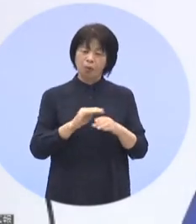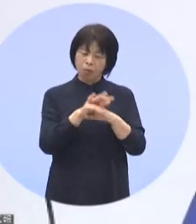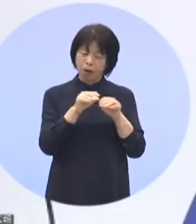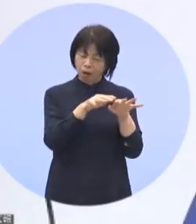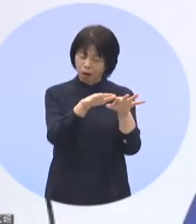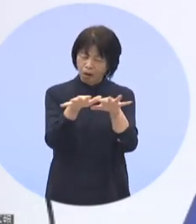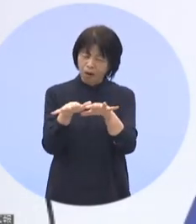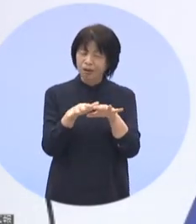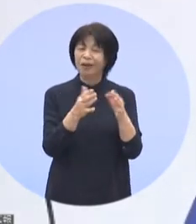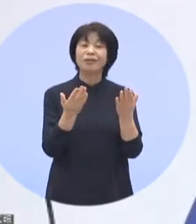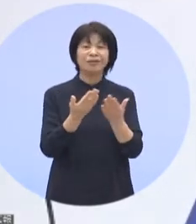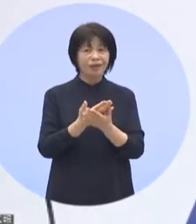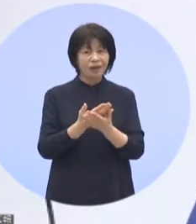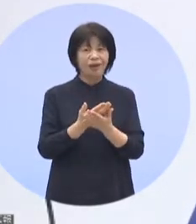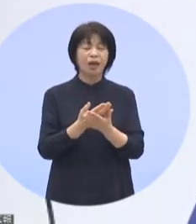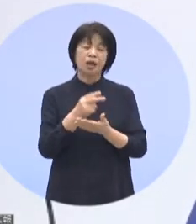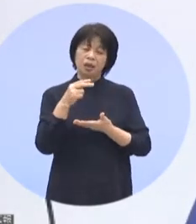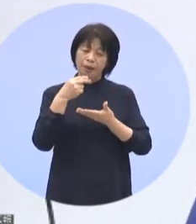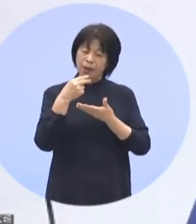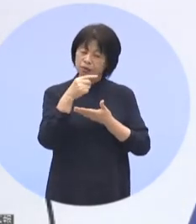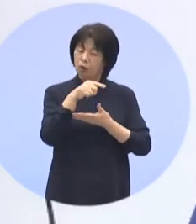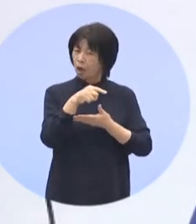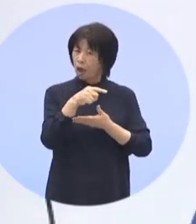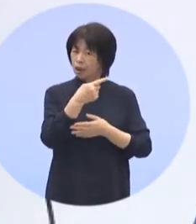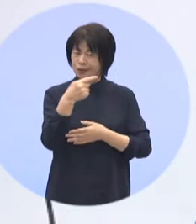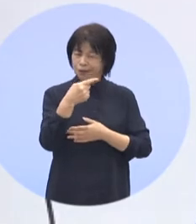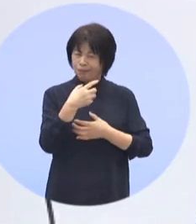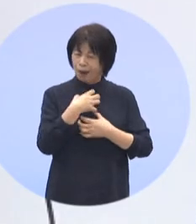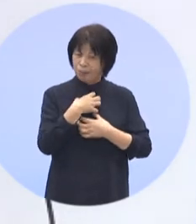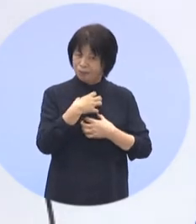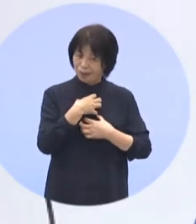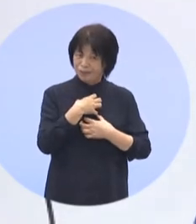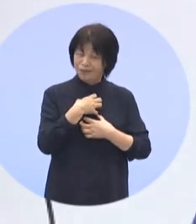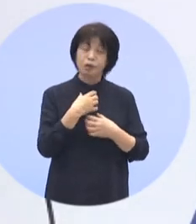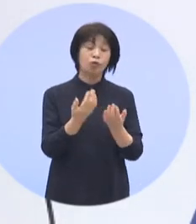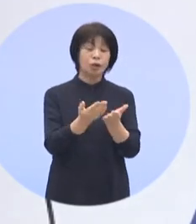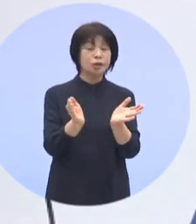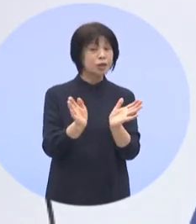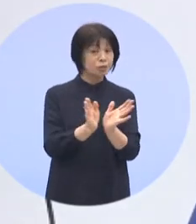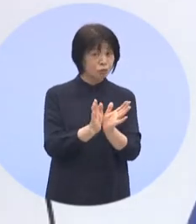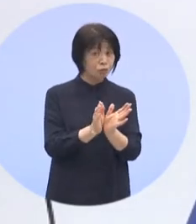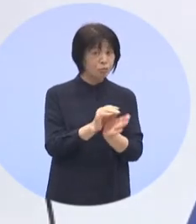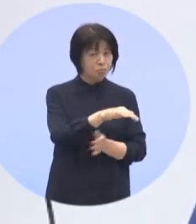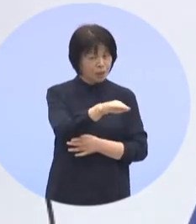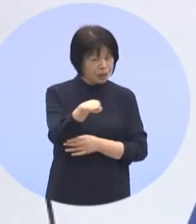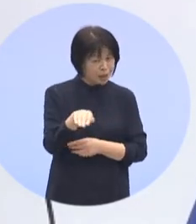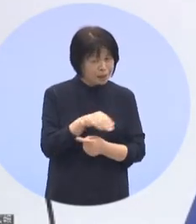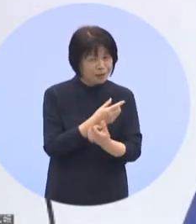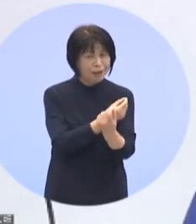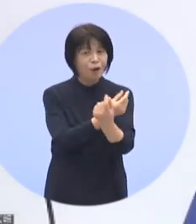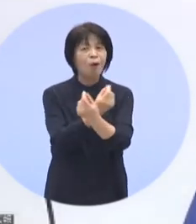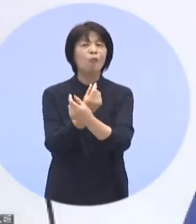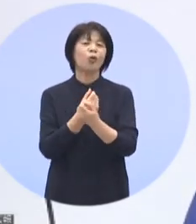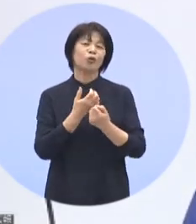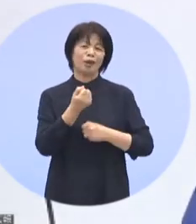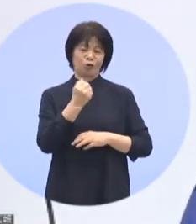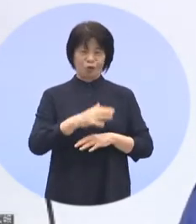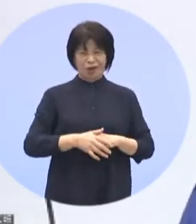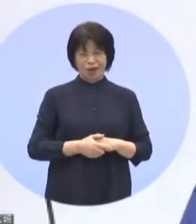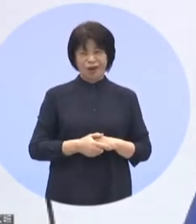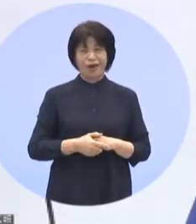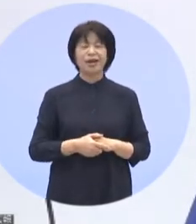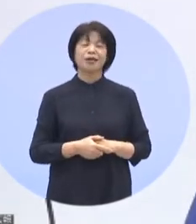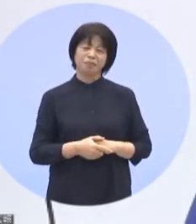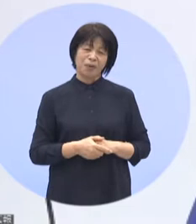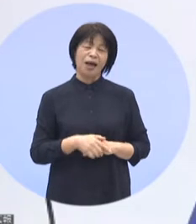やっぱり一番危険、感染リスクが高いっていうのはチームの中で、話しているので、ま